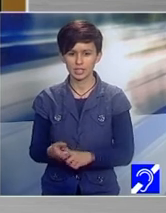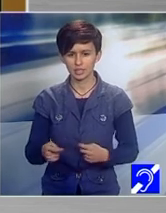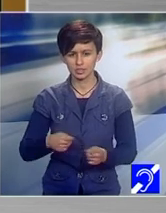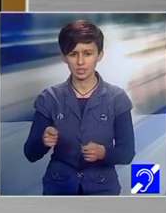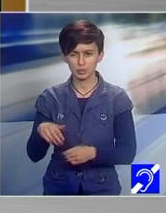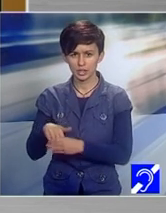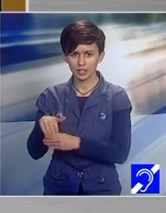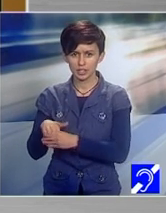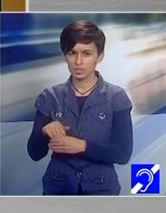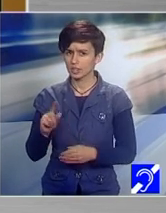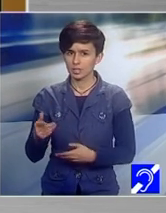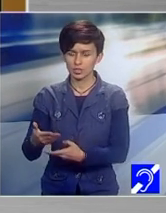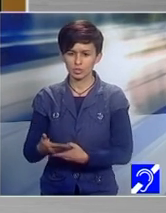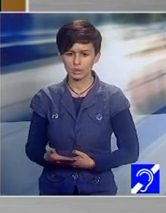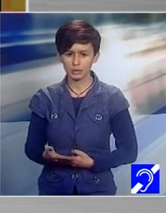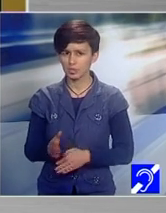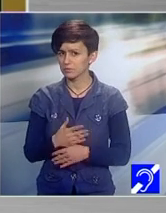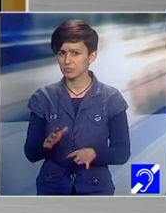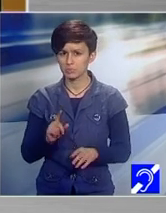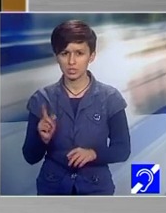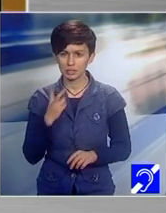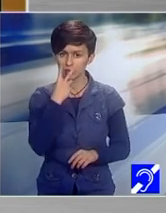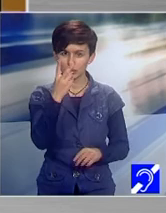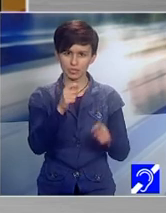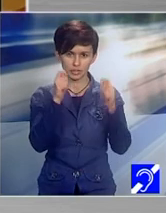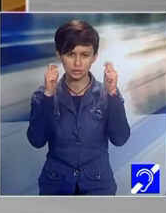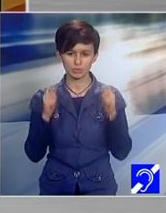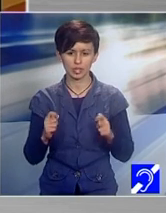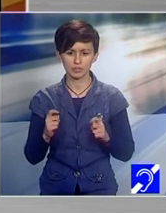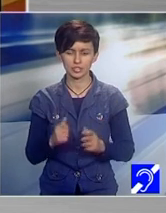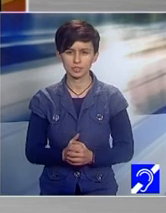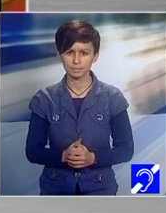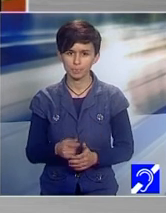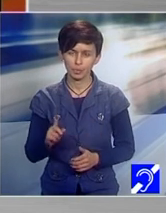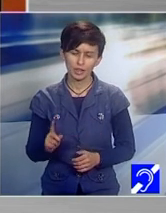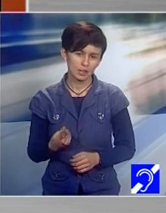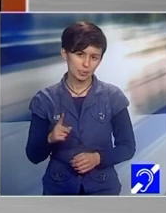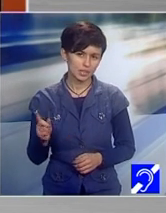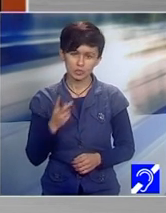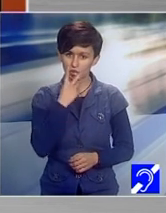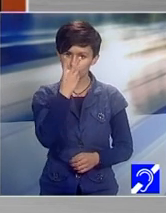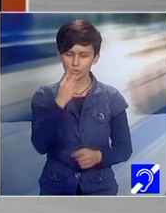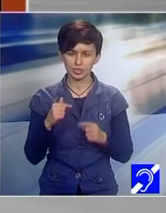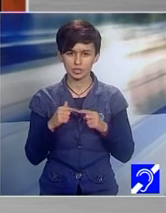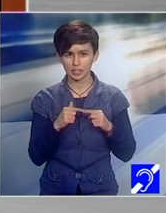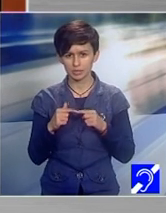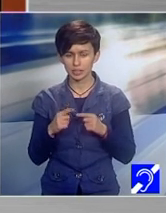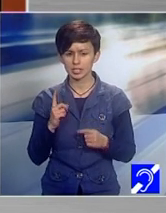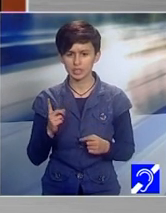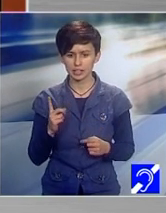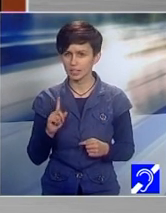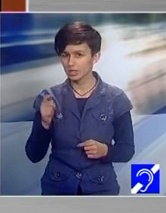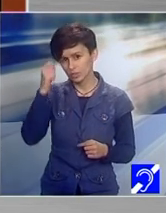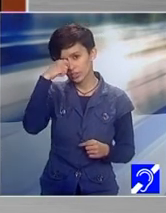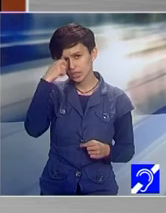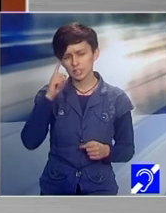niciun flyer, nu a văzut un afiș. Mă rog, poate că n-au asistat la dezbateri, dar la un moment dat nu cetățenii trebuie